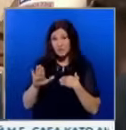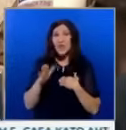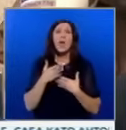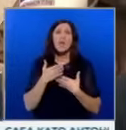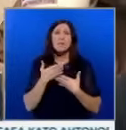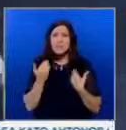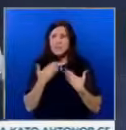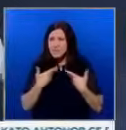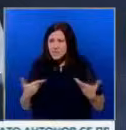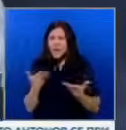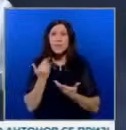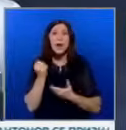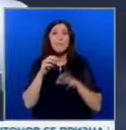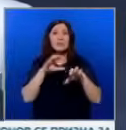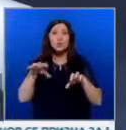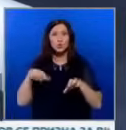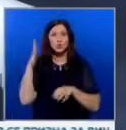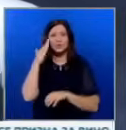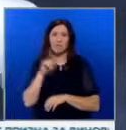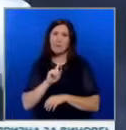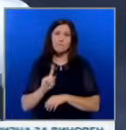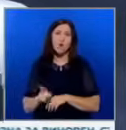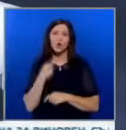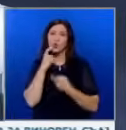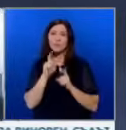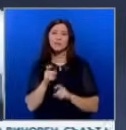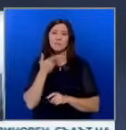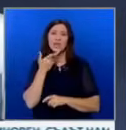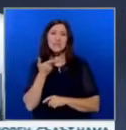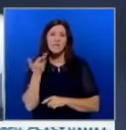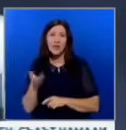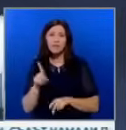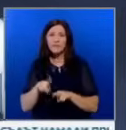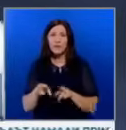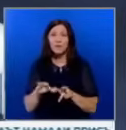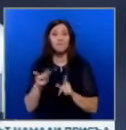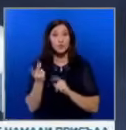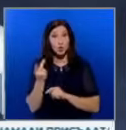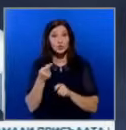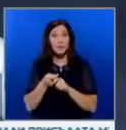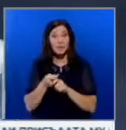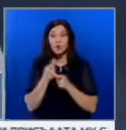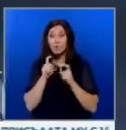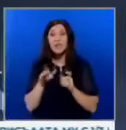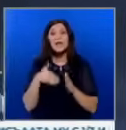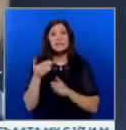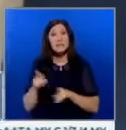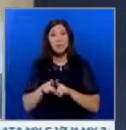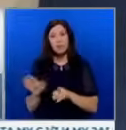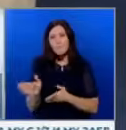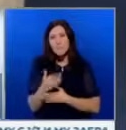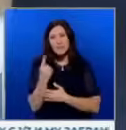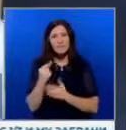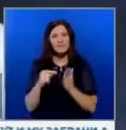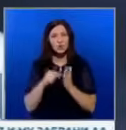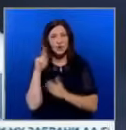нямаме структури в страната. Не мога да коментирам изявлението на Ивелин Михайлов. Второ, ще правя коментари след като мине първа точка в дневния ред на